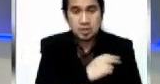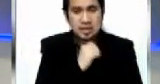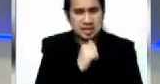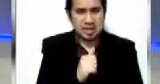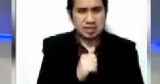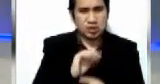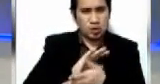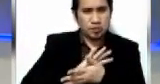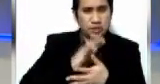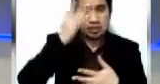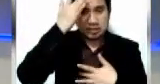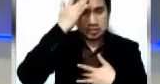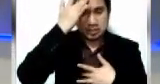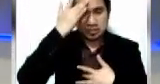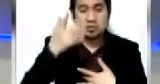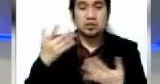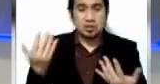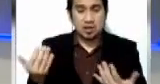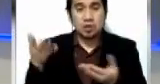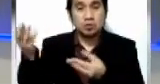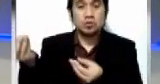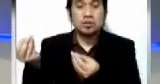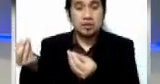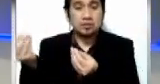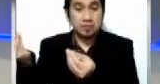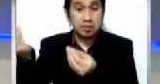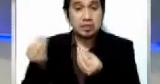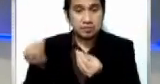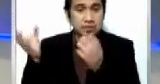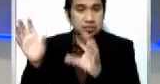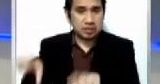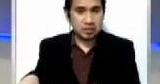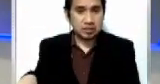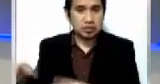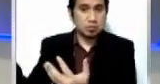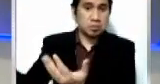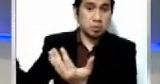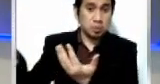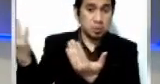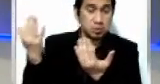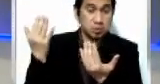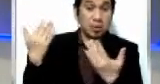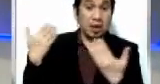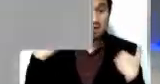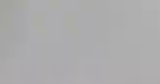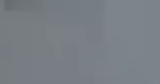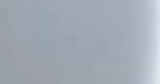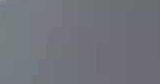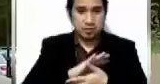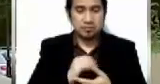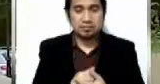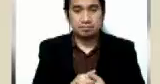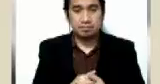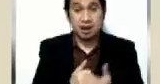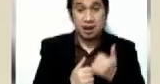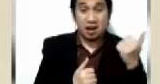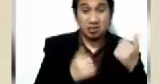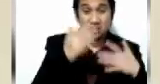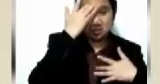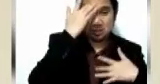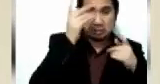magbigay daan sa dumaraming kaso ng COVID-19 sa kanilang ospital. Nakatutok si June Veneracion.